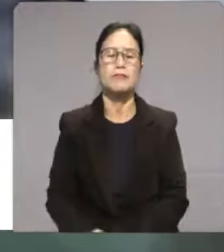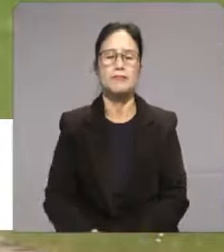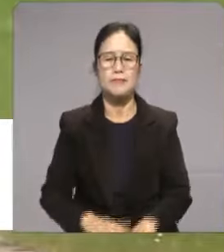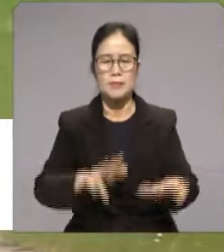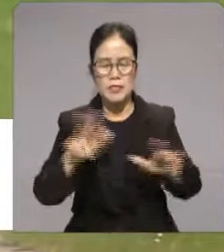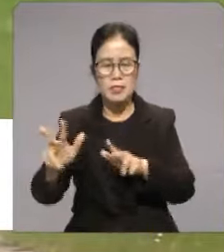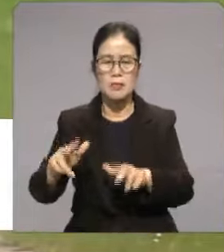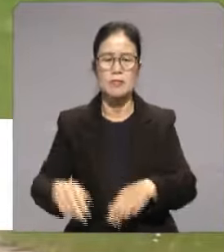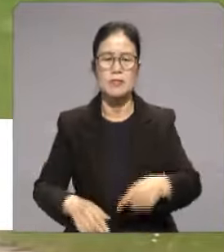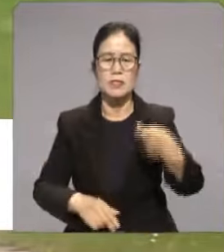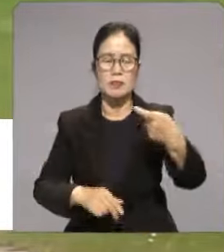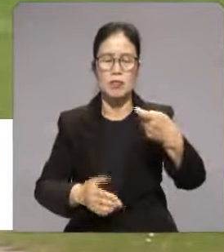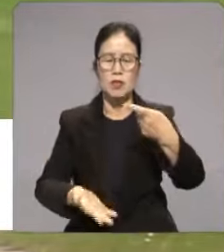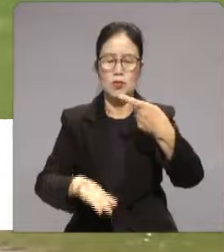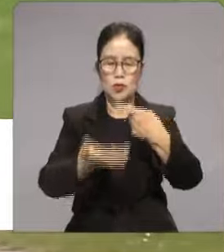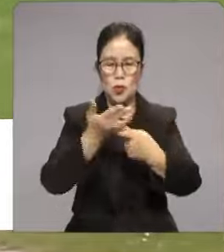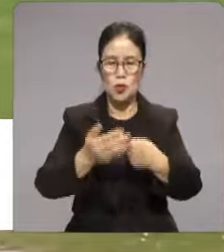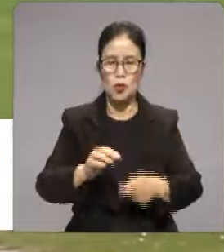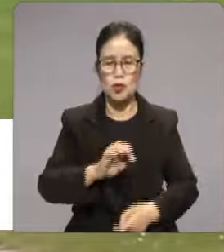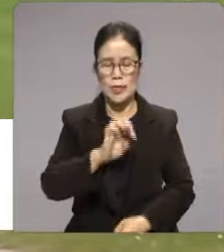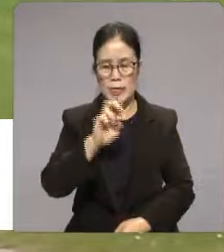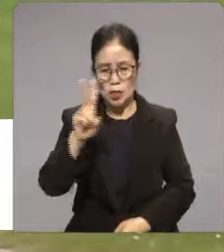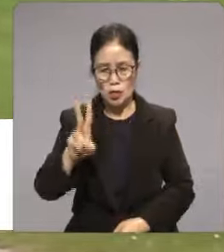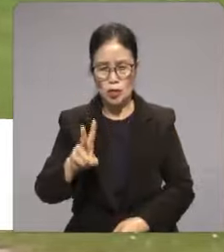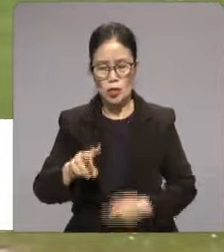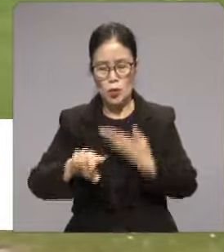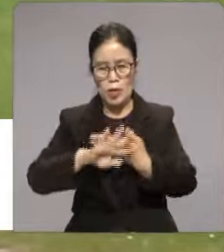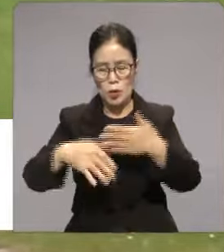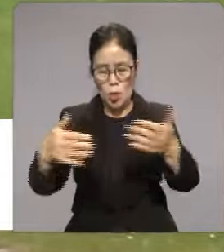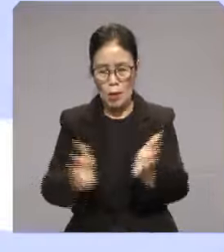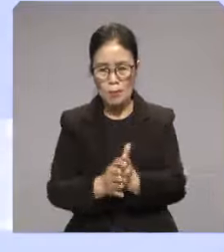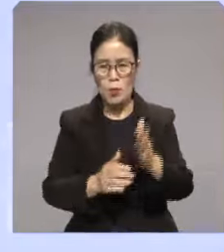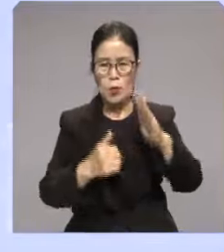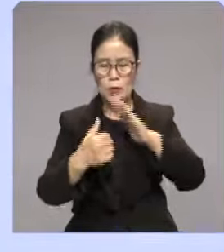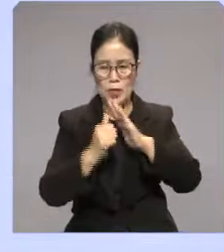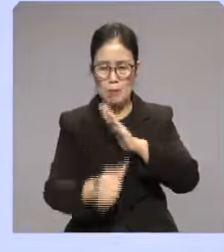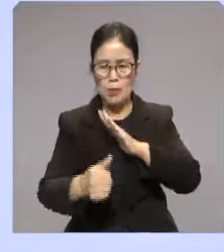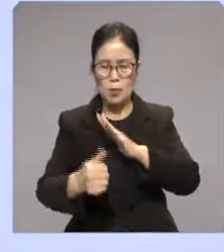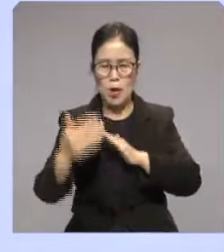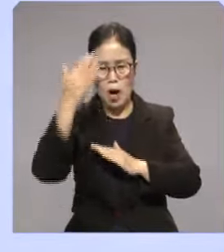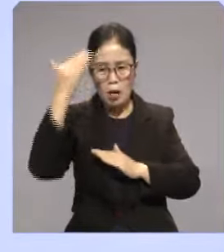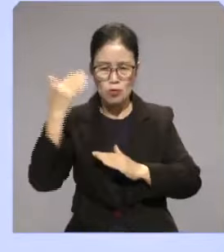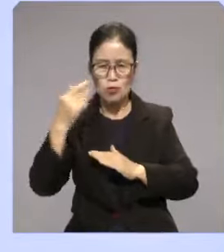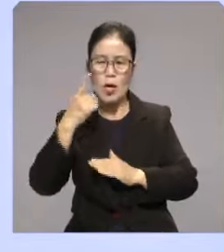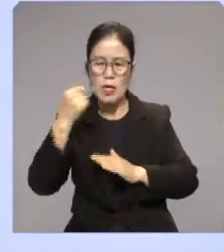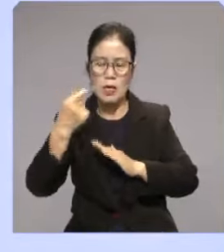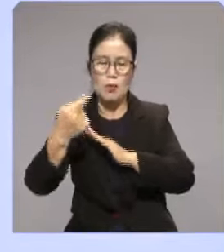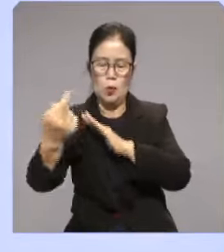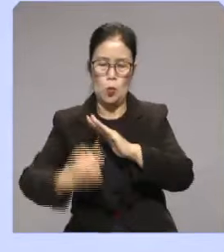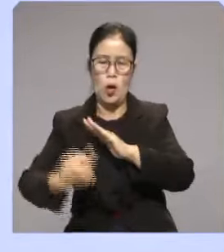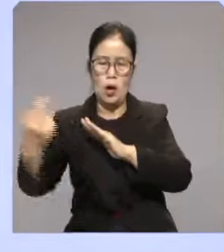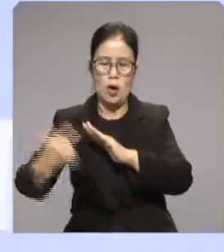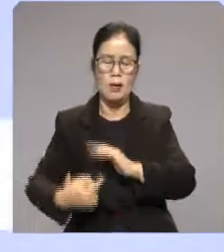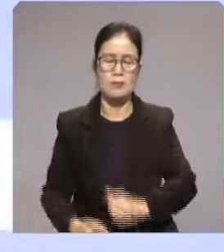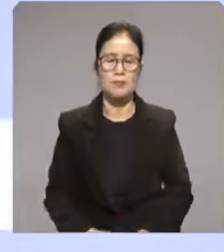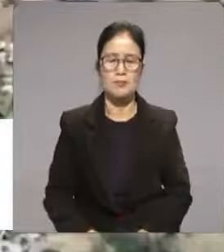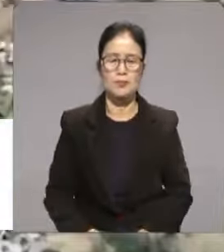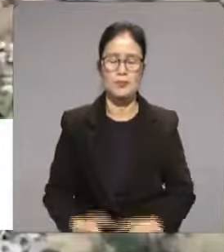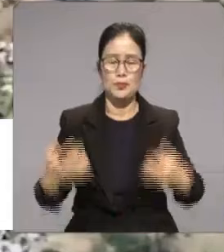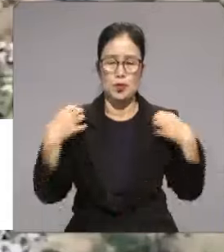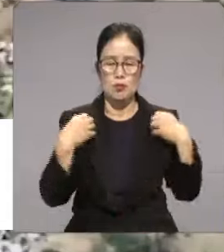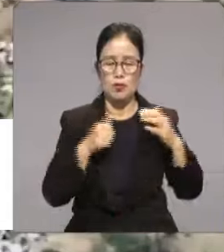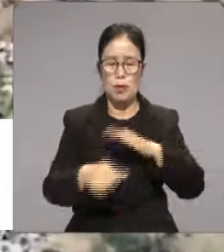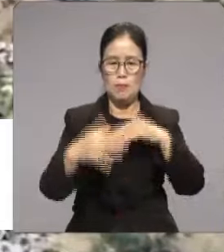당장 다음 달 초 보렐 유럽연합 외교안보 고위 대표가 우리나라와 일본을 찾습니다. 정부